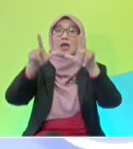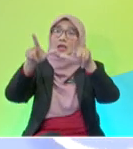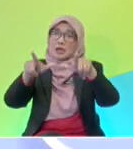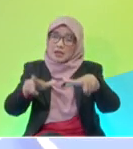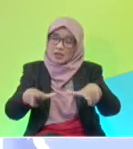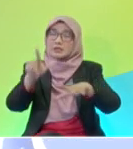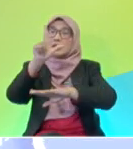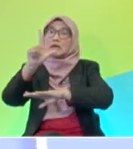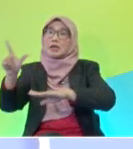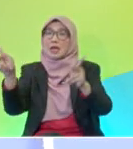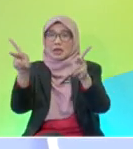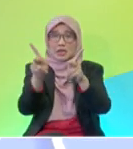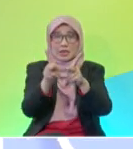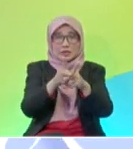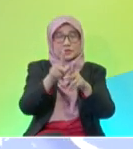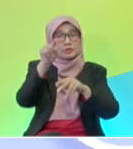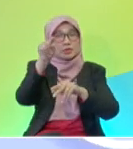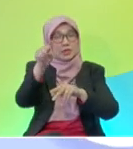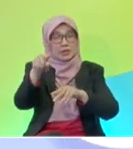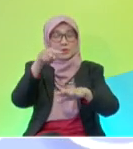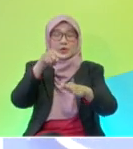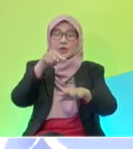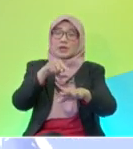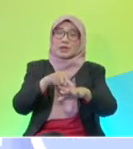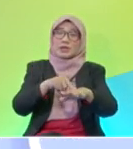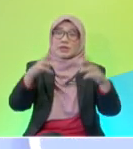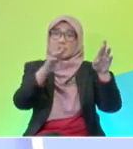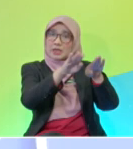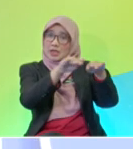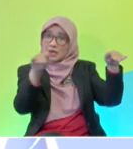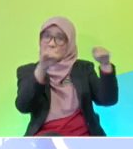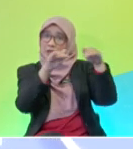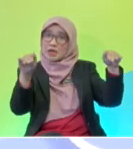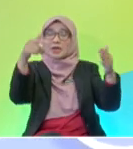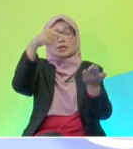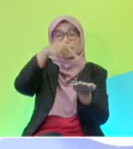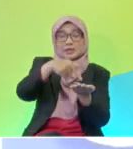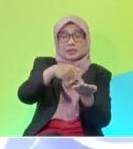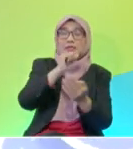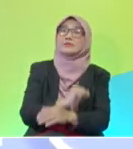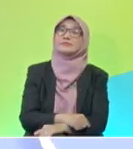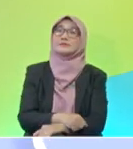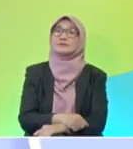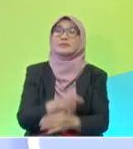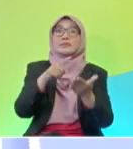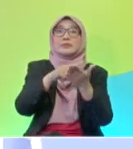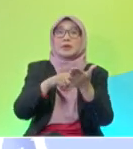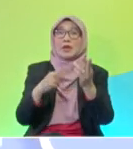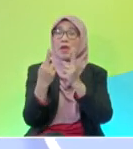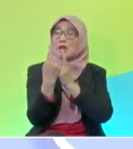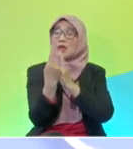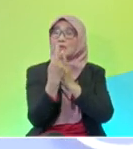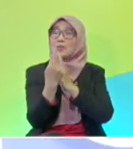letaklah kasut kamu dirak ini jadi Apakah respons